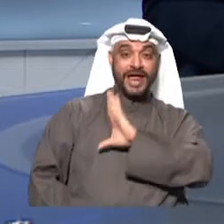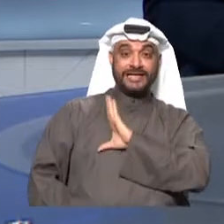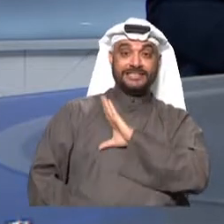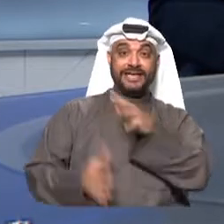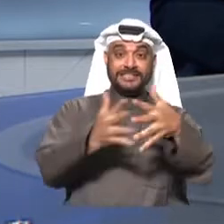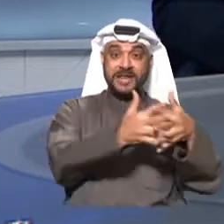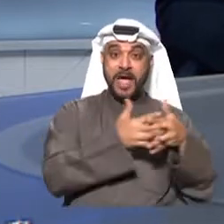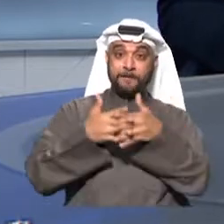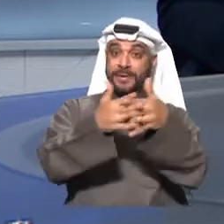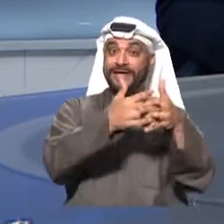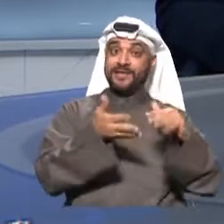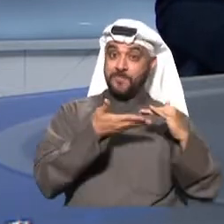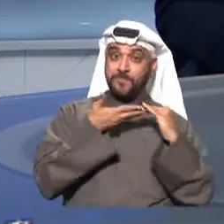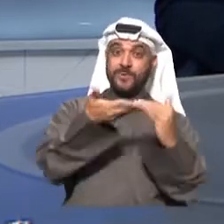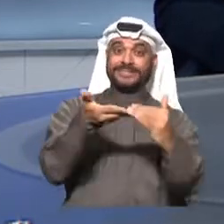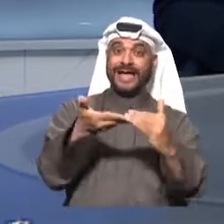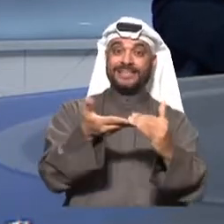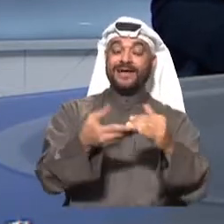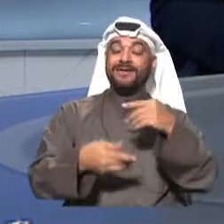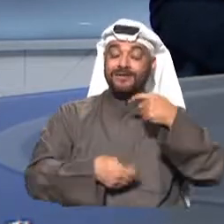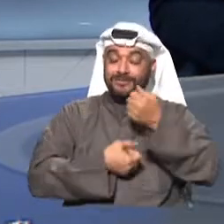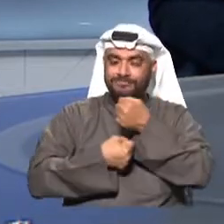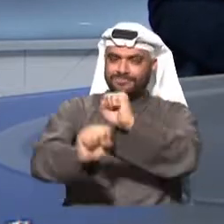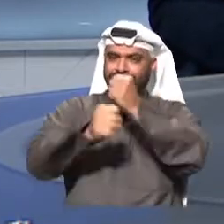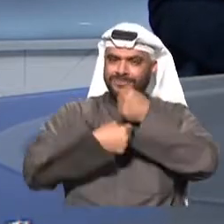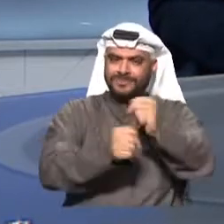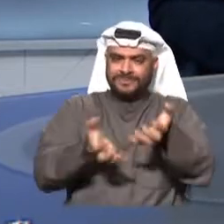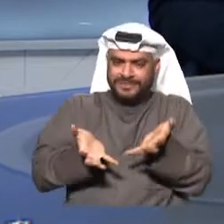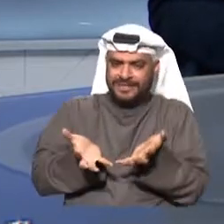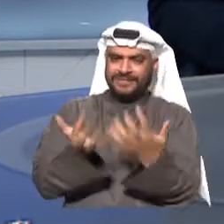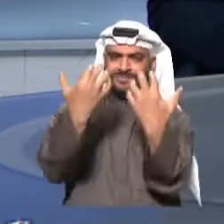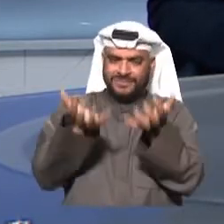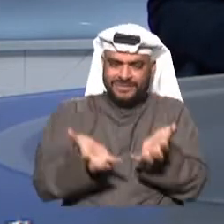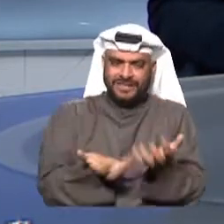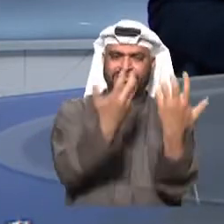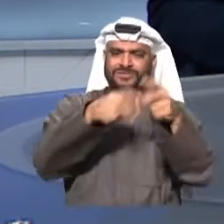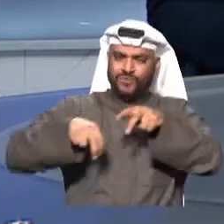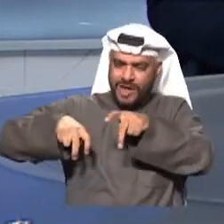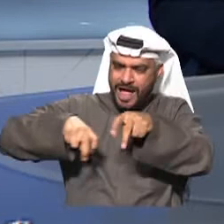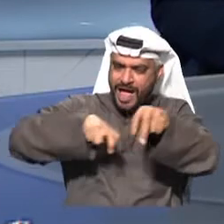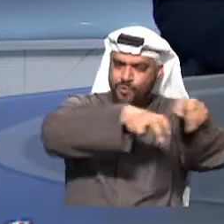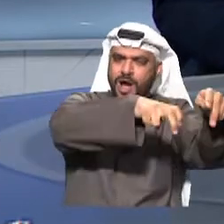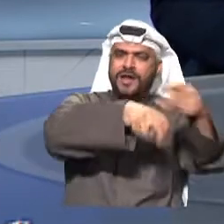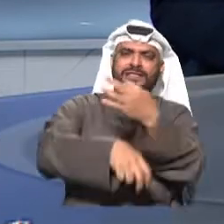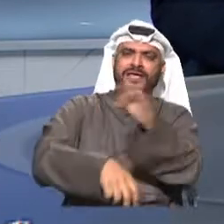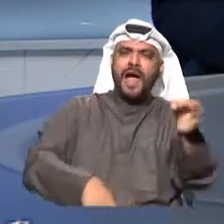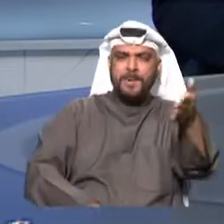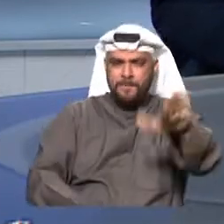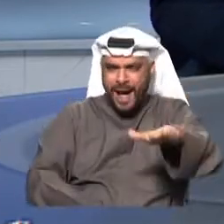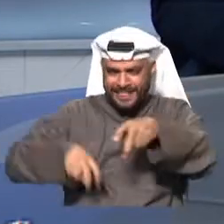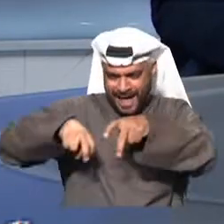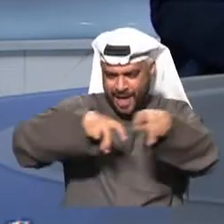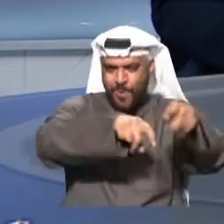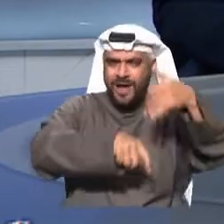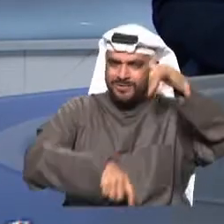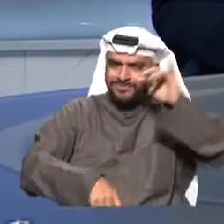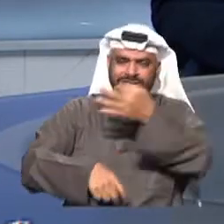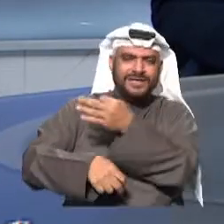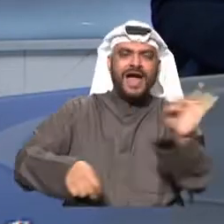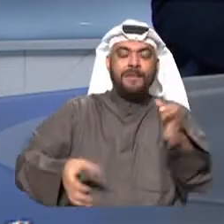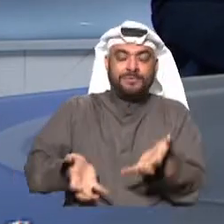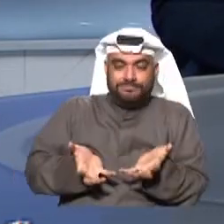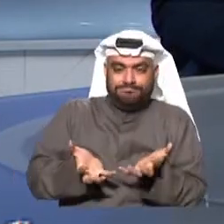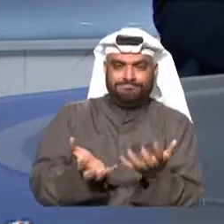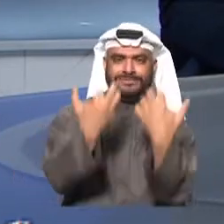تهدف الحملة إلى إزالة المخلفات الصلبة والحيوانية من المنطقة. جهود كبرى بذلت في حملة